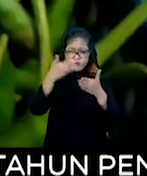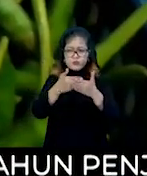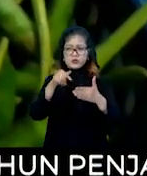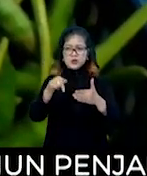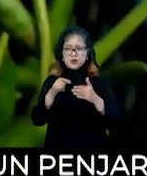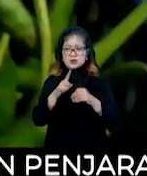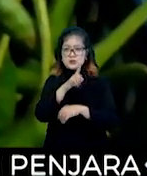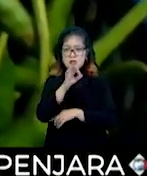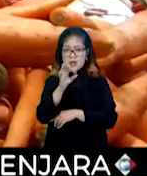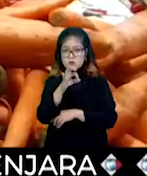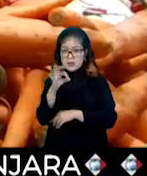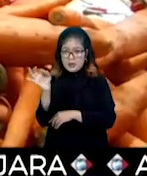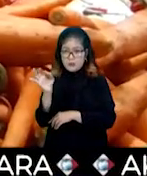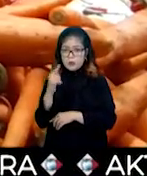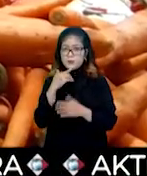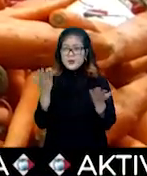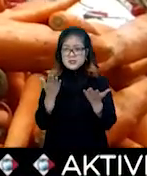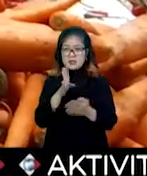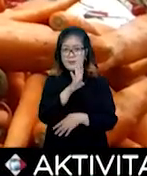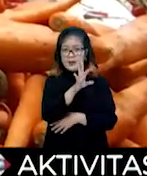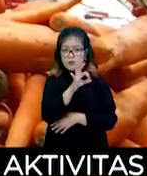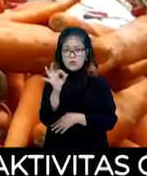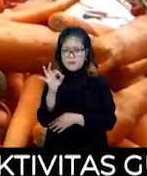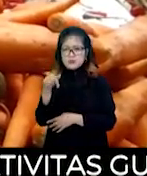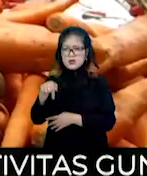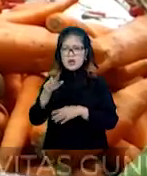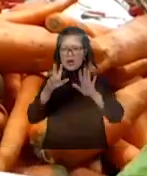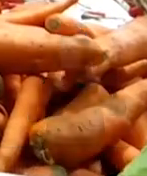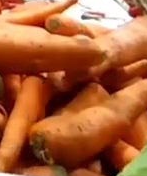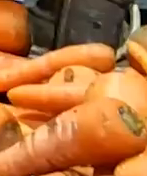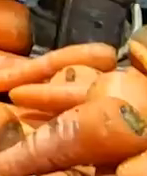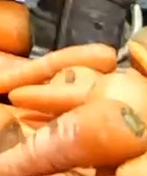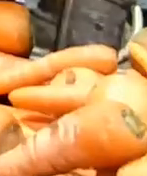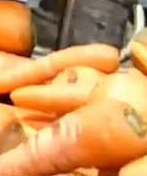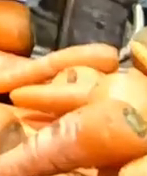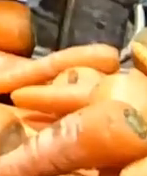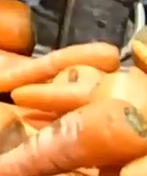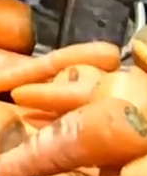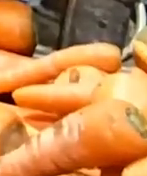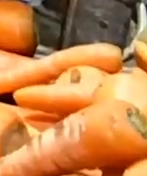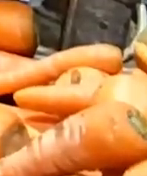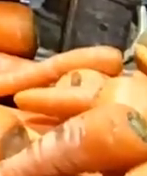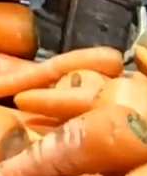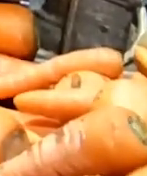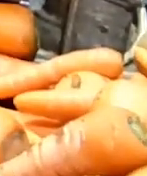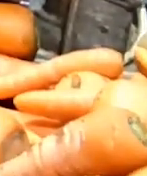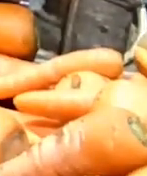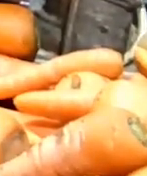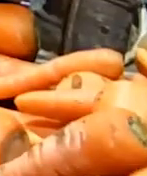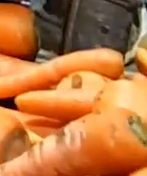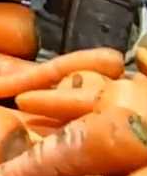dari Rp40.000 per kilo menjadi Rp80.000 per kilo. Sementara harga bawang dari sebelumnya Rp28.000 per